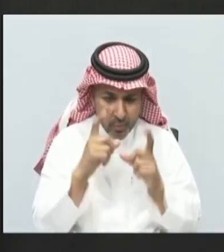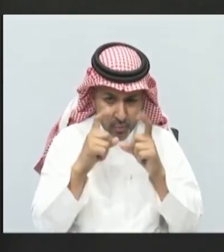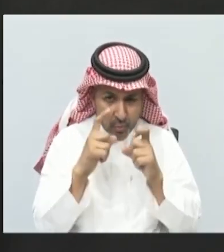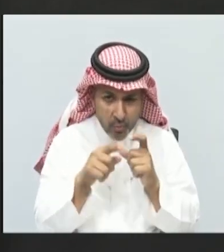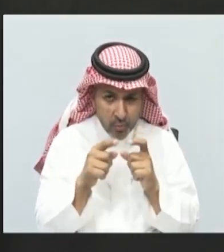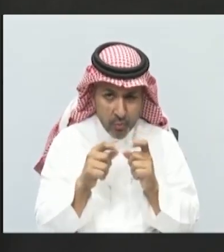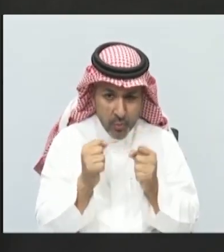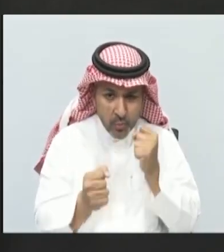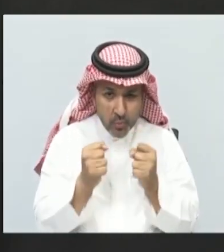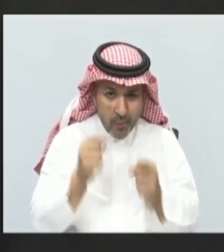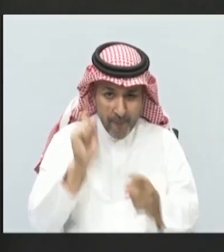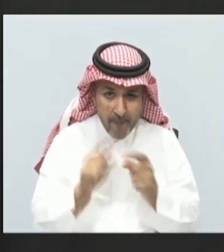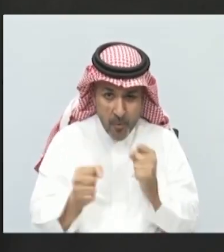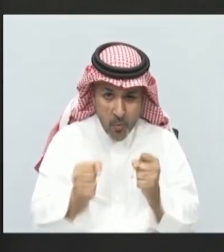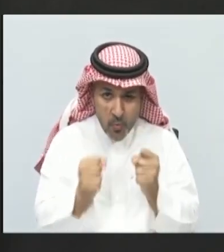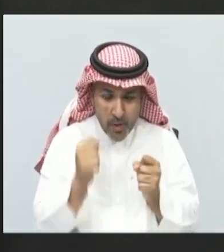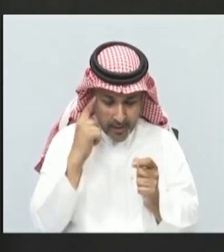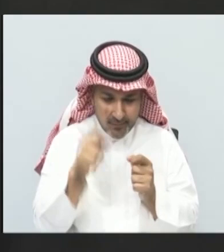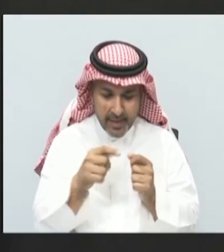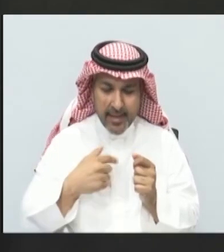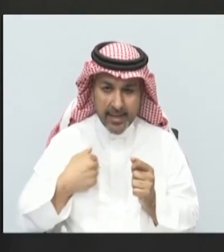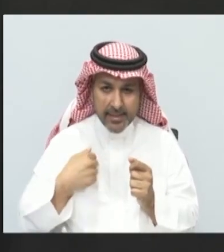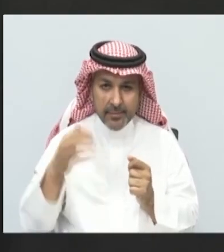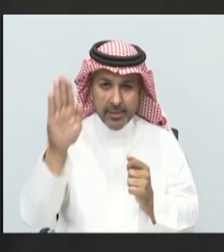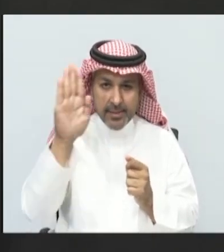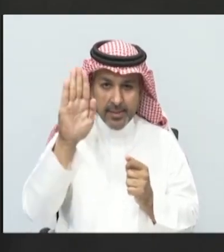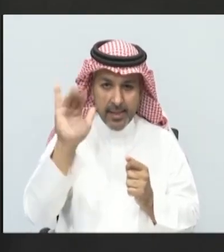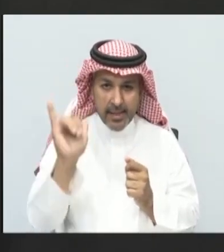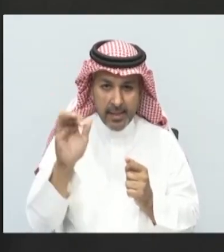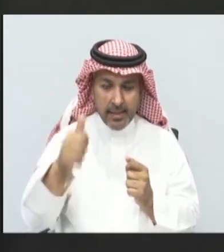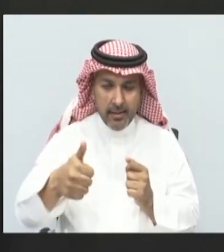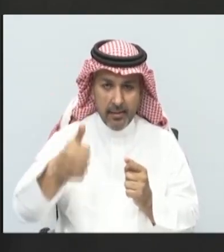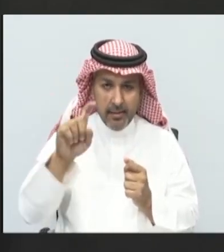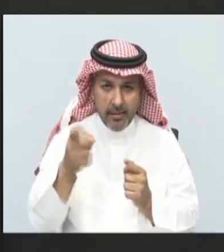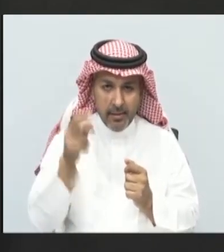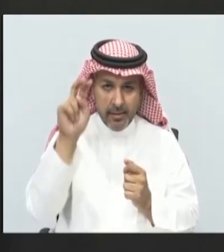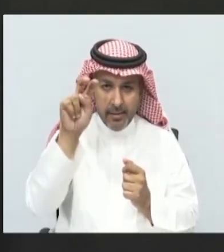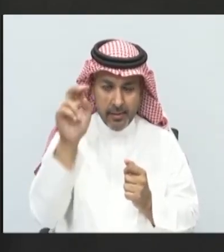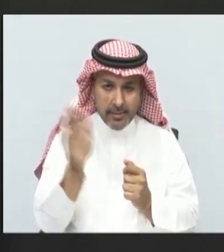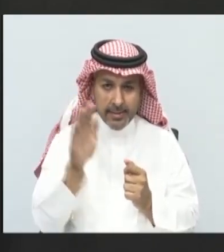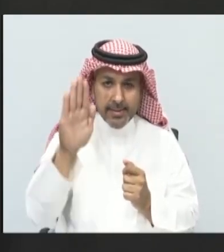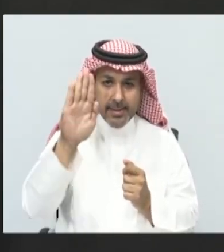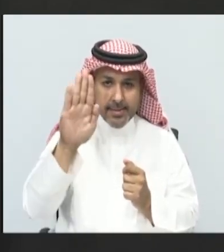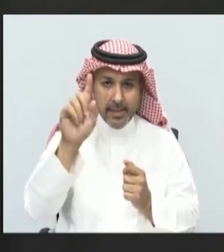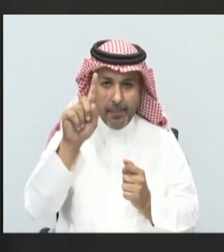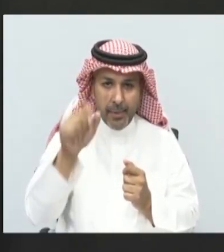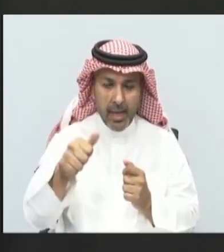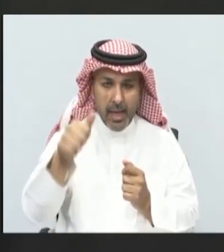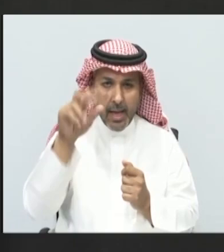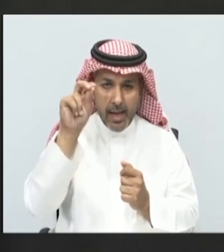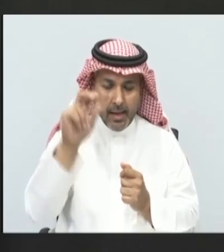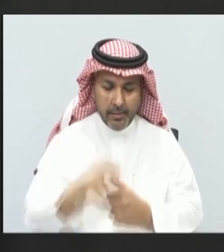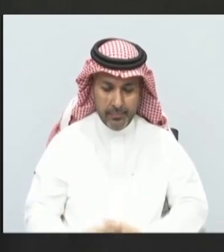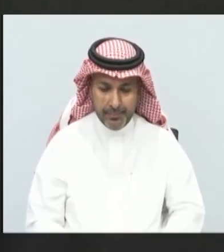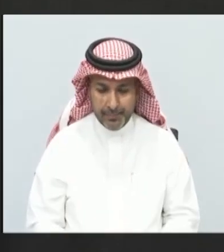مسماها سياره سباق اذا تنطلق من الصفر تدريجيا تبدا ماذا تزداد سرعتها شيئا فشيئا الى